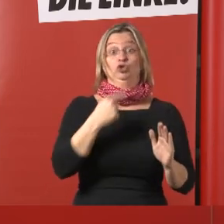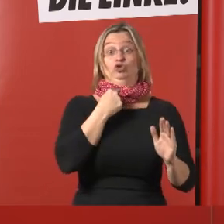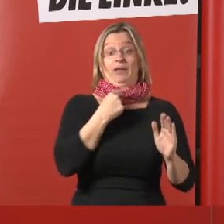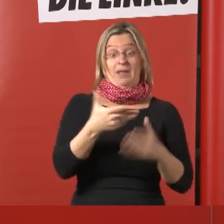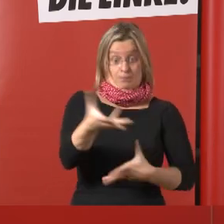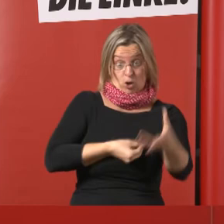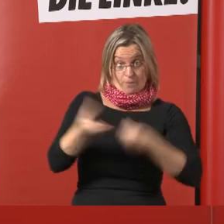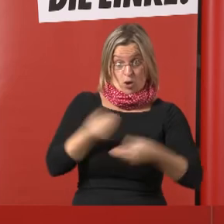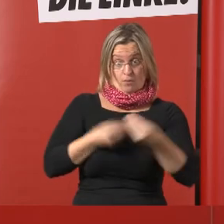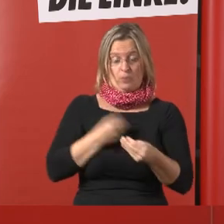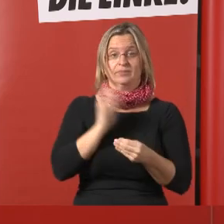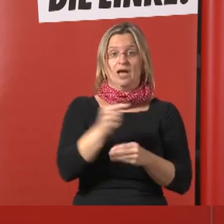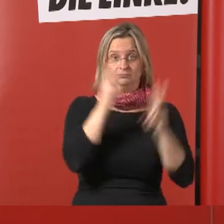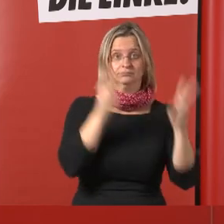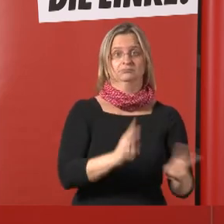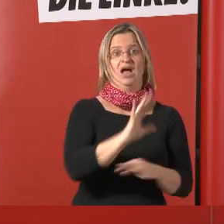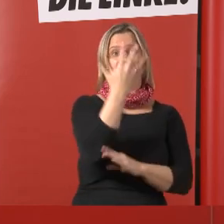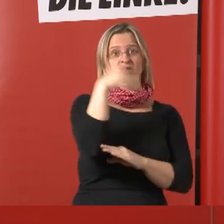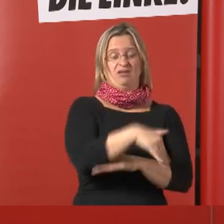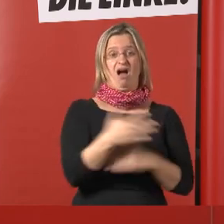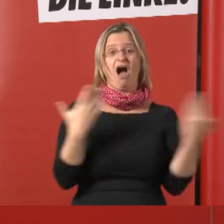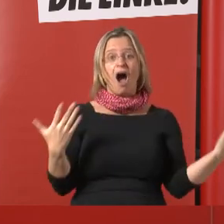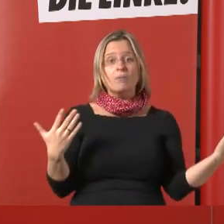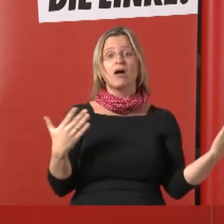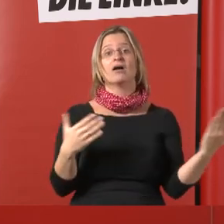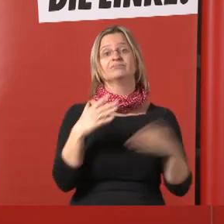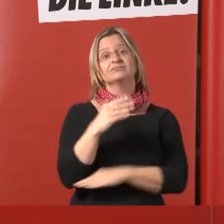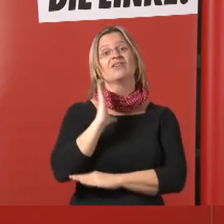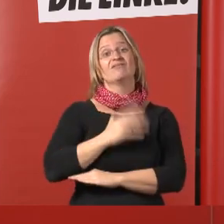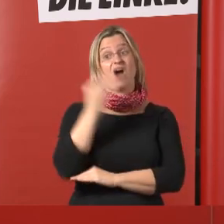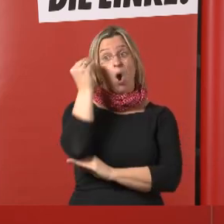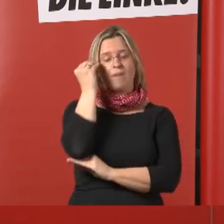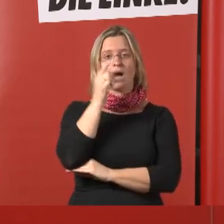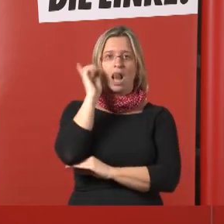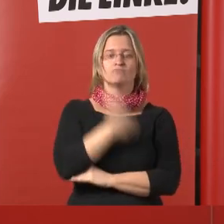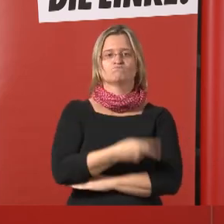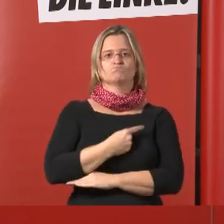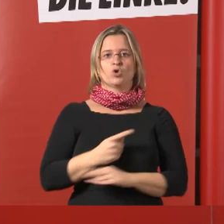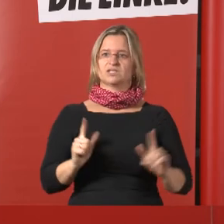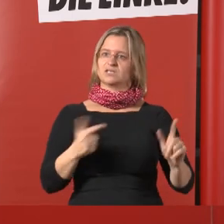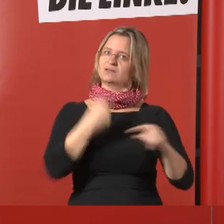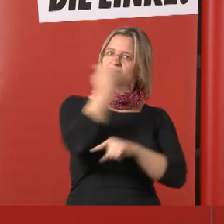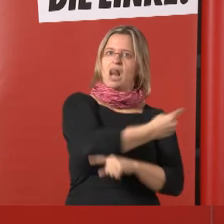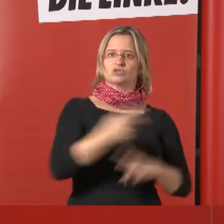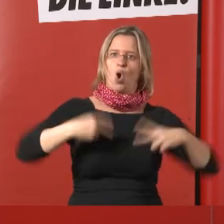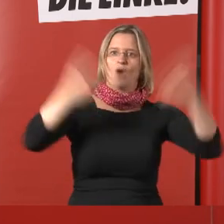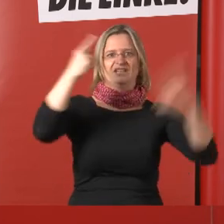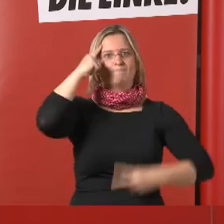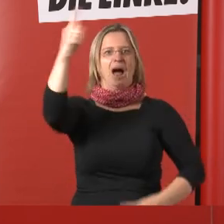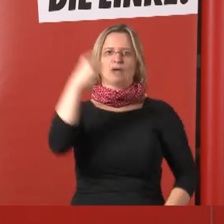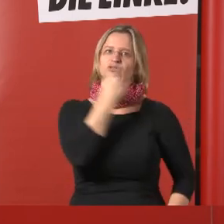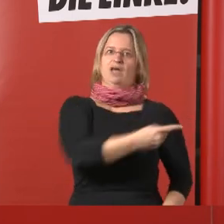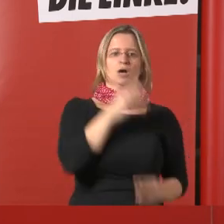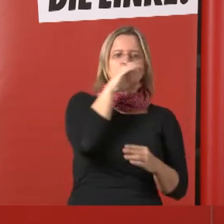gewählt zu werden. Das ist faktisch, wird damit eine Tolerierung durch die AfD salonfähig gemacht. Ich meine, hier ist die Chefin der CDU im Bund,